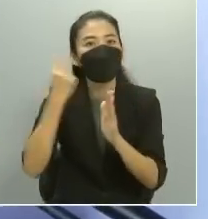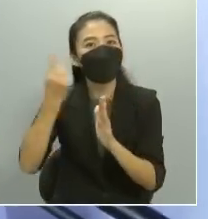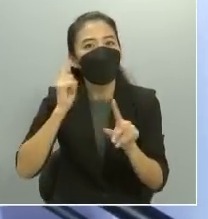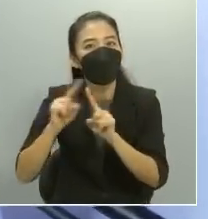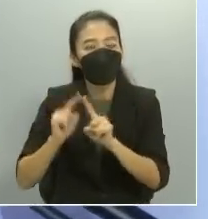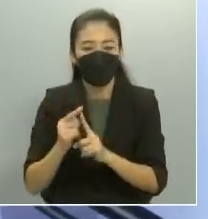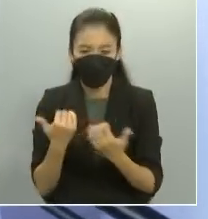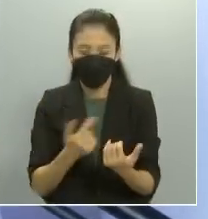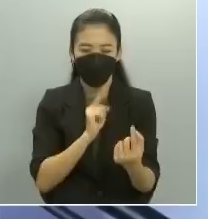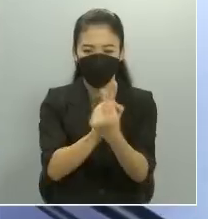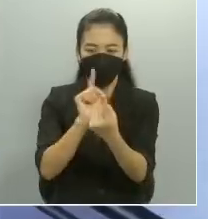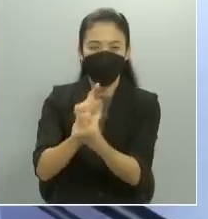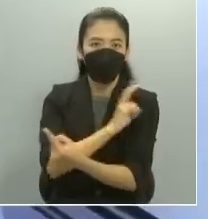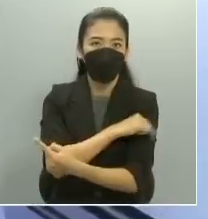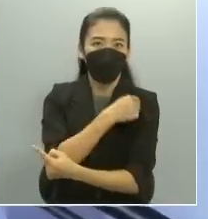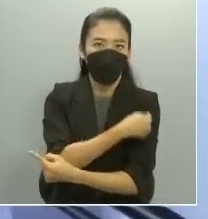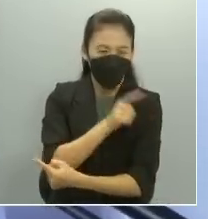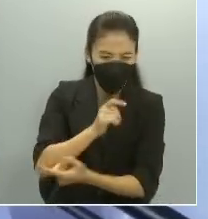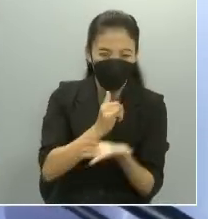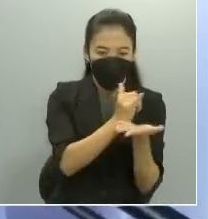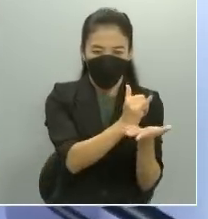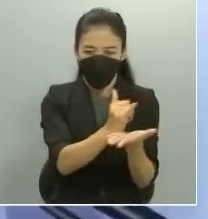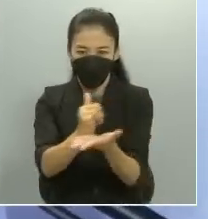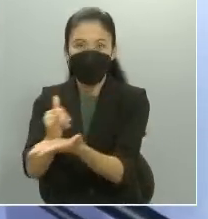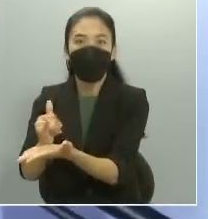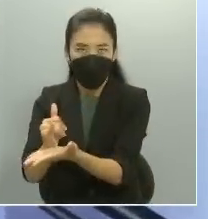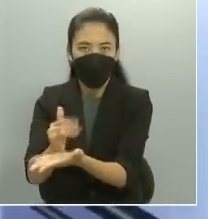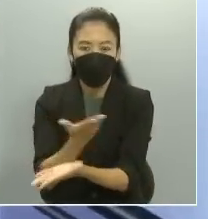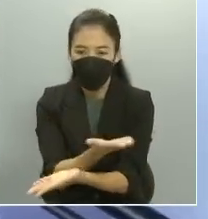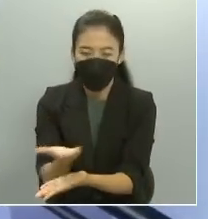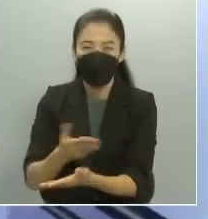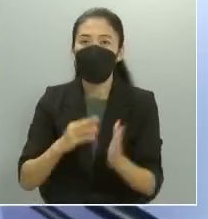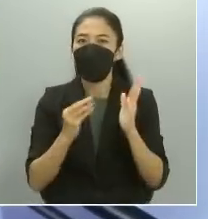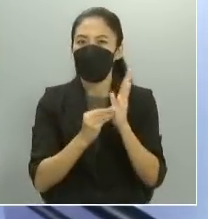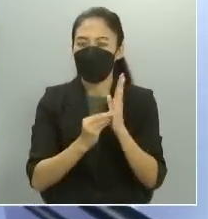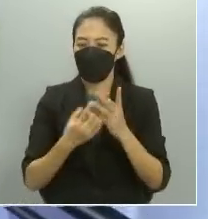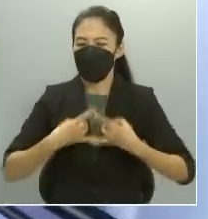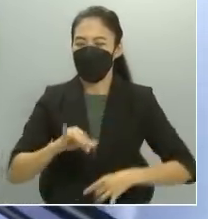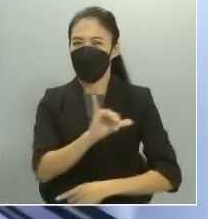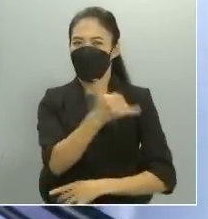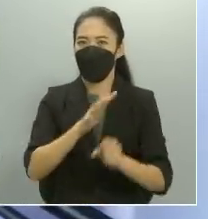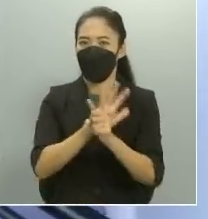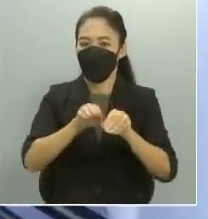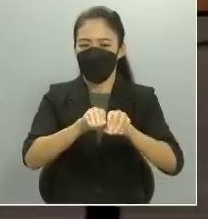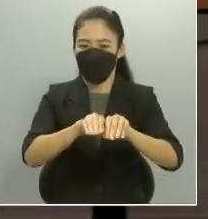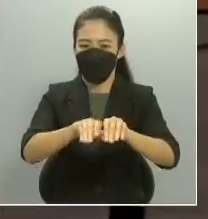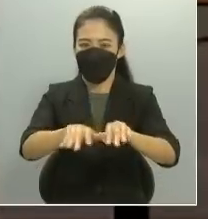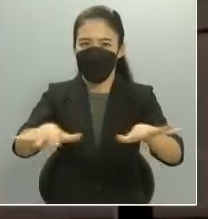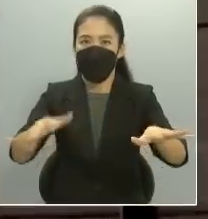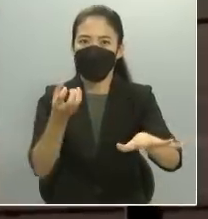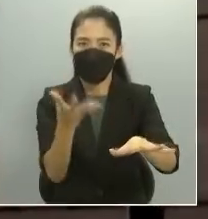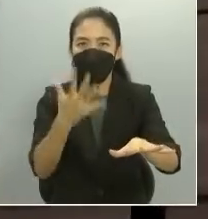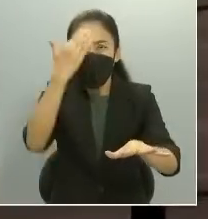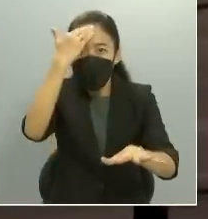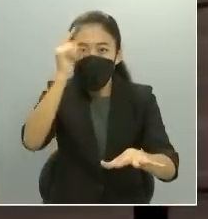เข้ารักษาที่โรงพยาบาลเพิ่มเพื่อนกทมแต่งพื้นที่ตอบบางและมีความเสี่ยงในการแพร่ระบาดข้อสอบพื้นที่อื่นเนื่องจาก